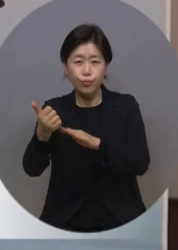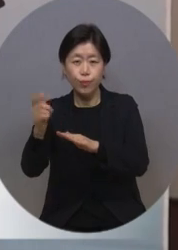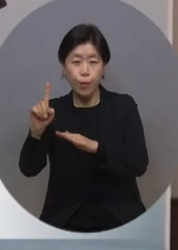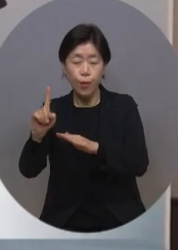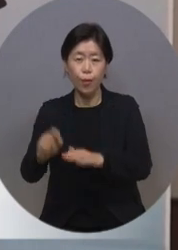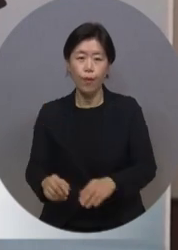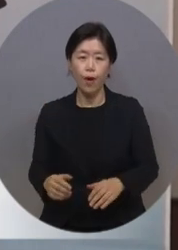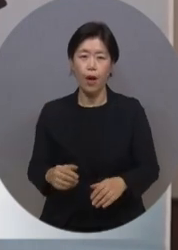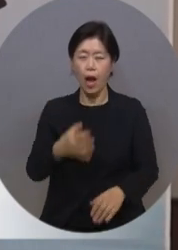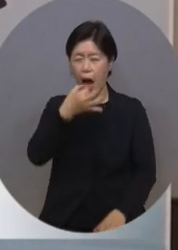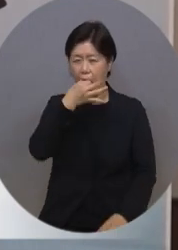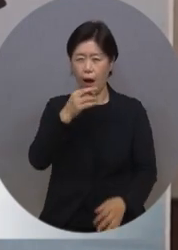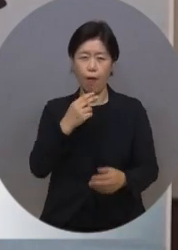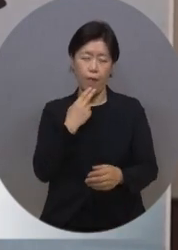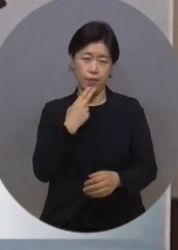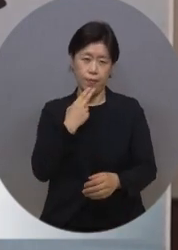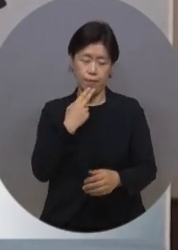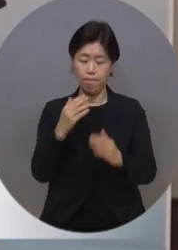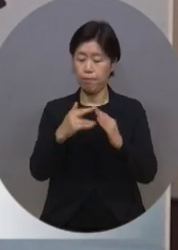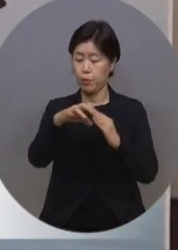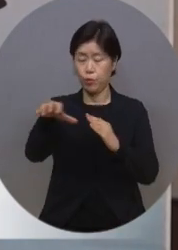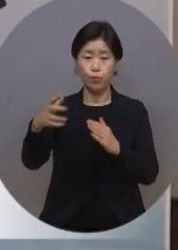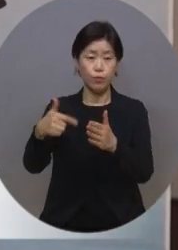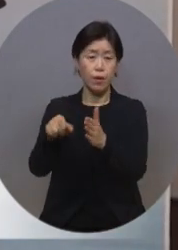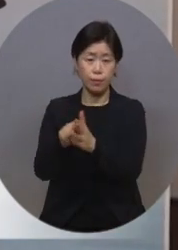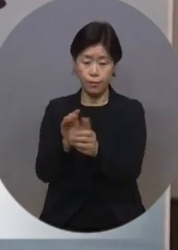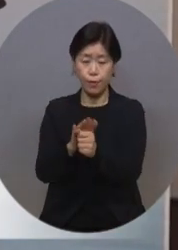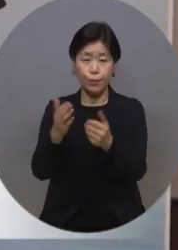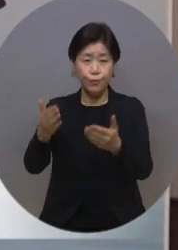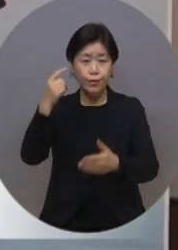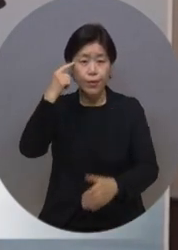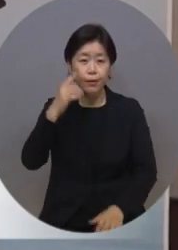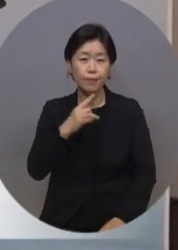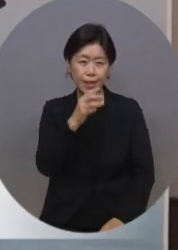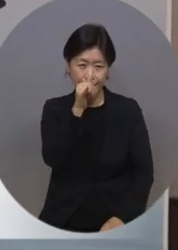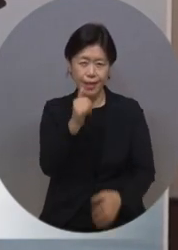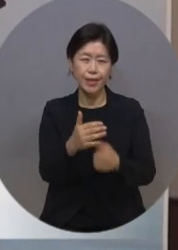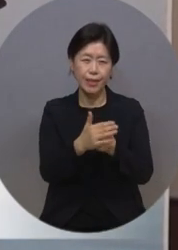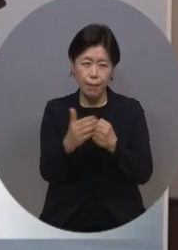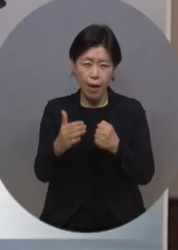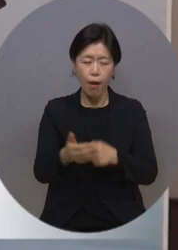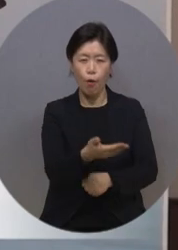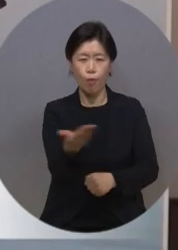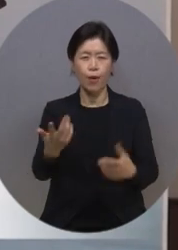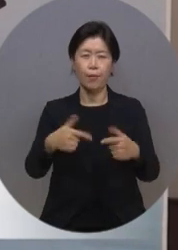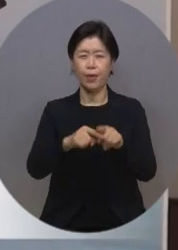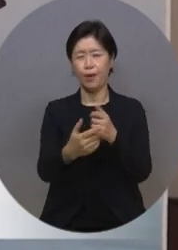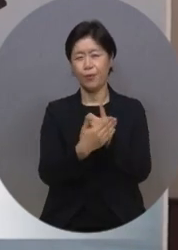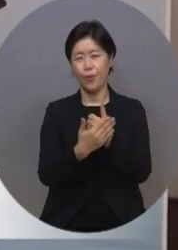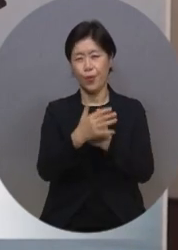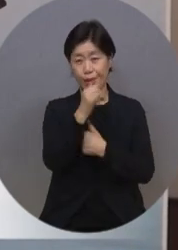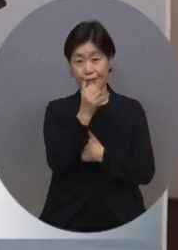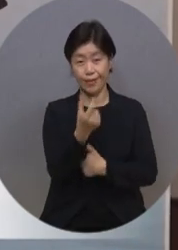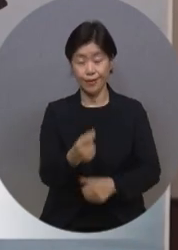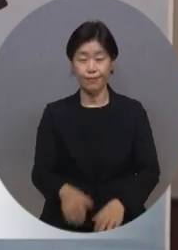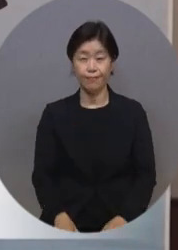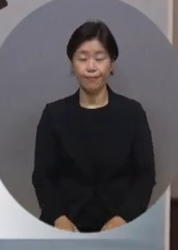위해서만 일하기 때문에 많은 분들께서 따르고 돕고 하지 않았을까 하는 생각이